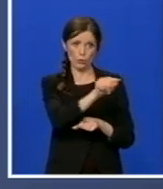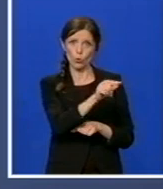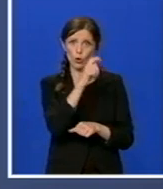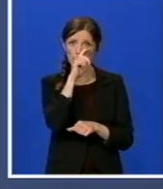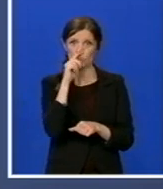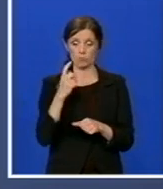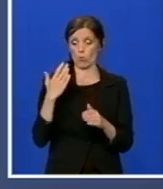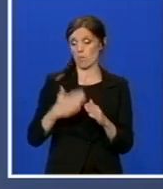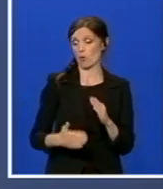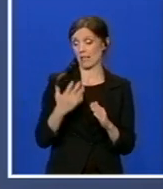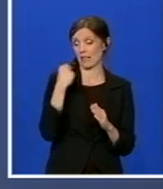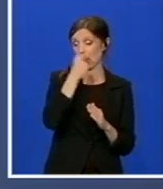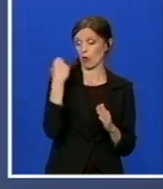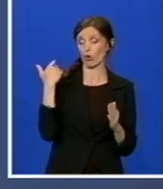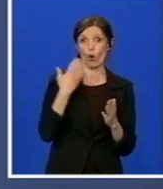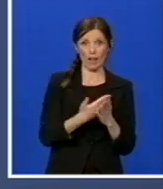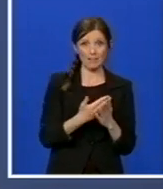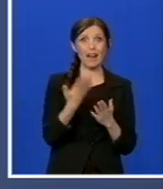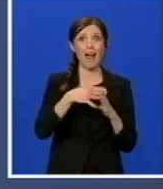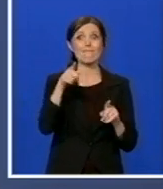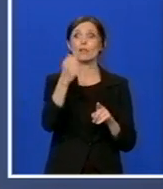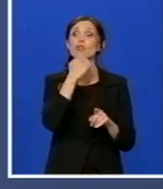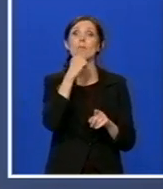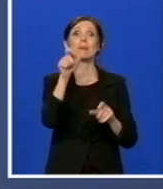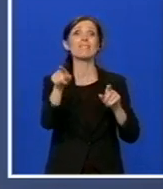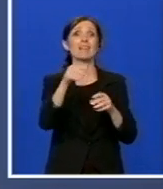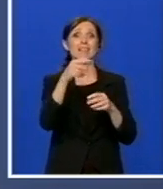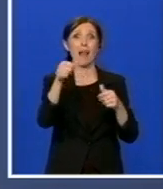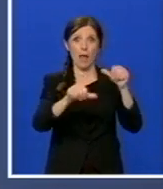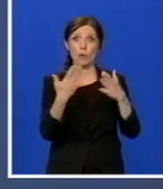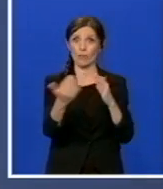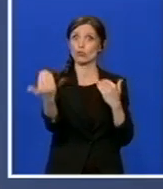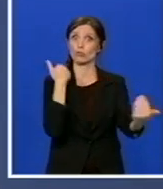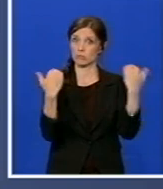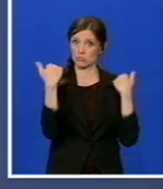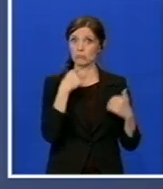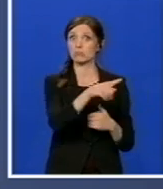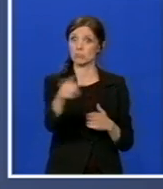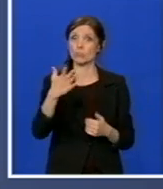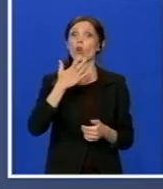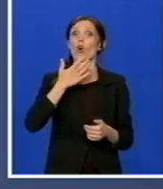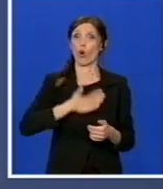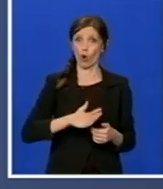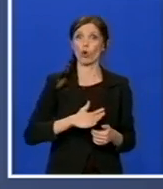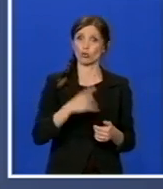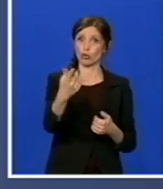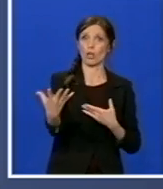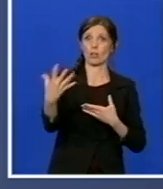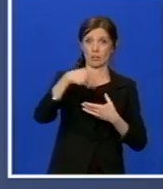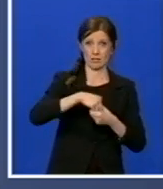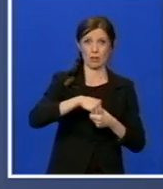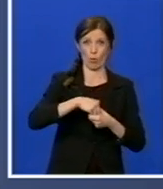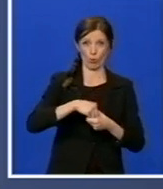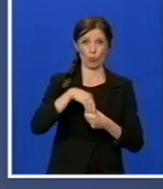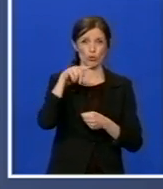u posljednjim nedeljama iskazale zainteresovanost da se uključe u ovakvu